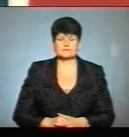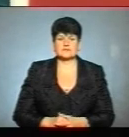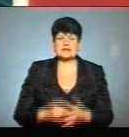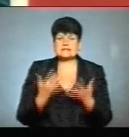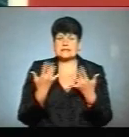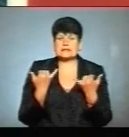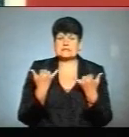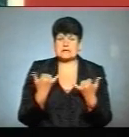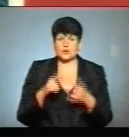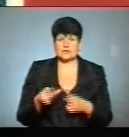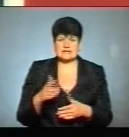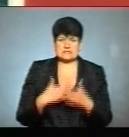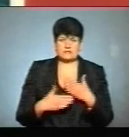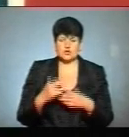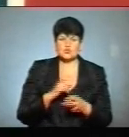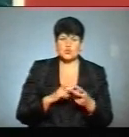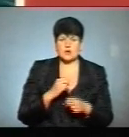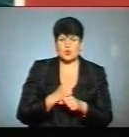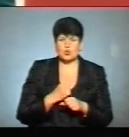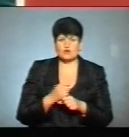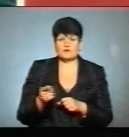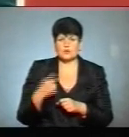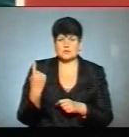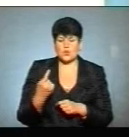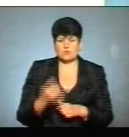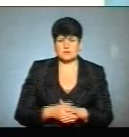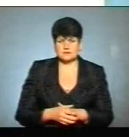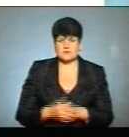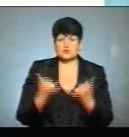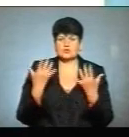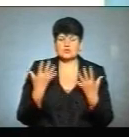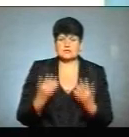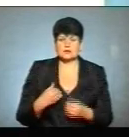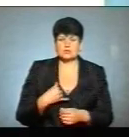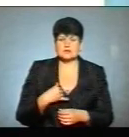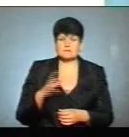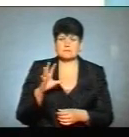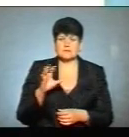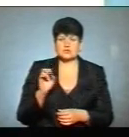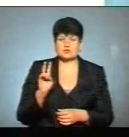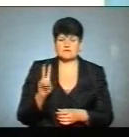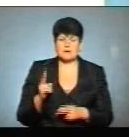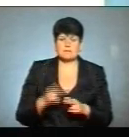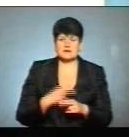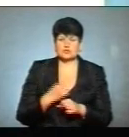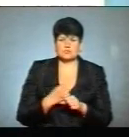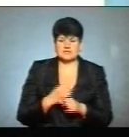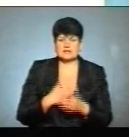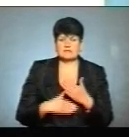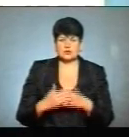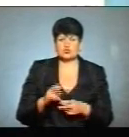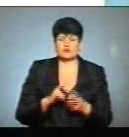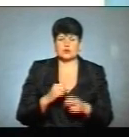Скільки зараз людей з інвалідністю шукає роботу в Тернопільській області? На сьогоднішній день у нас 502 безробітних з інвалідністю шукають